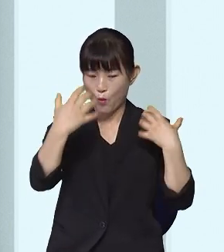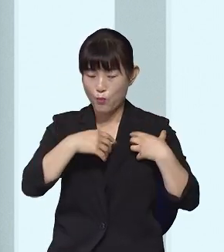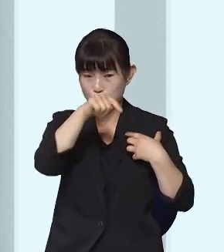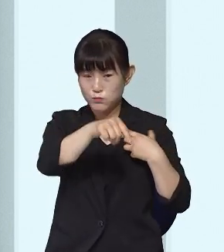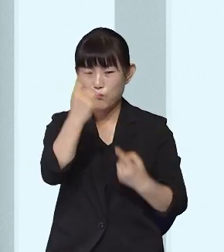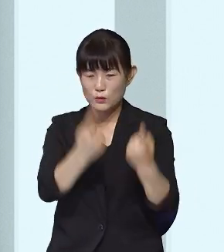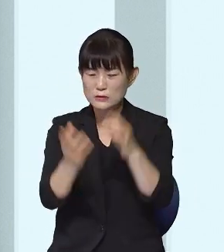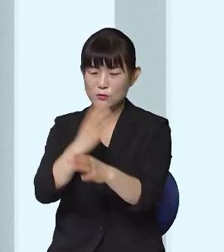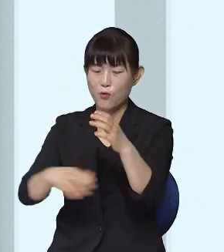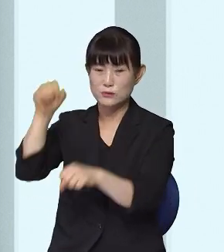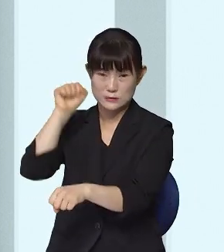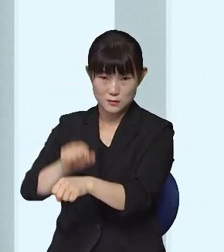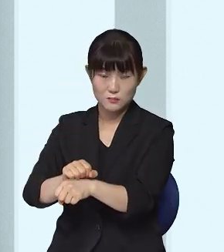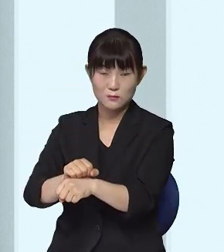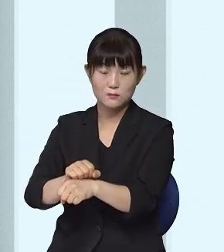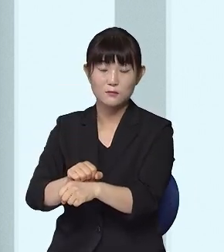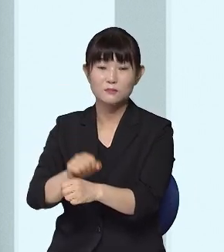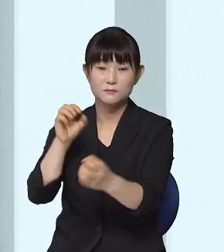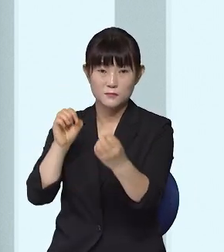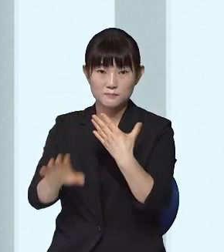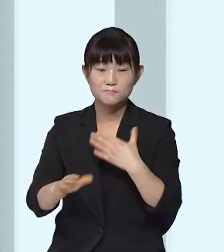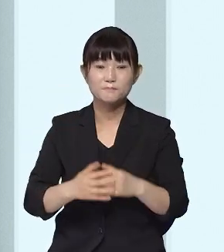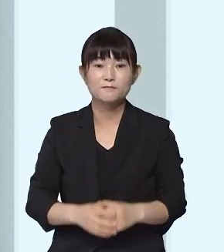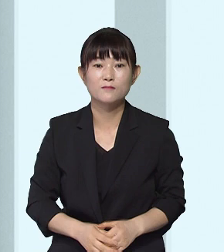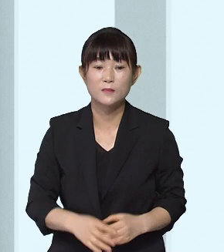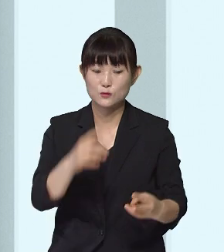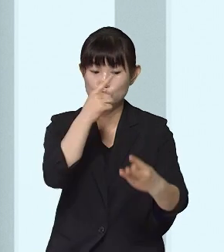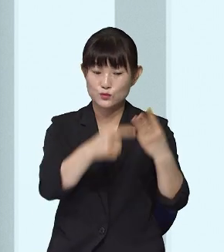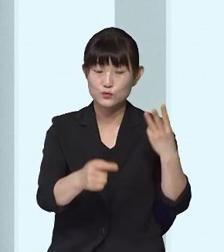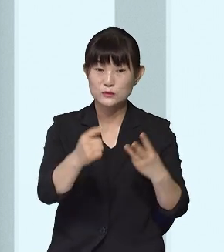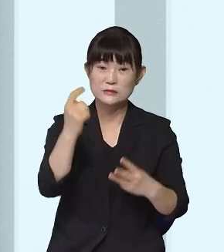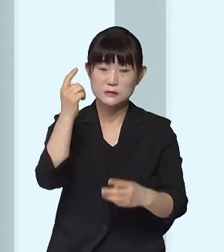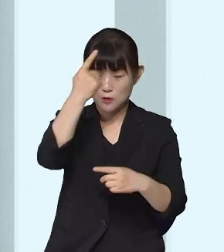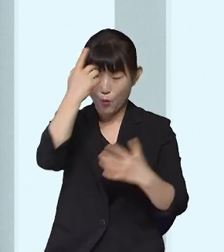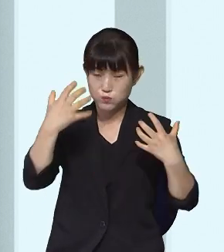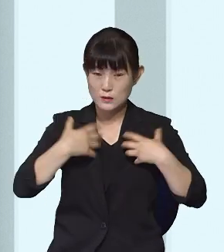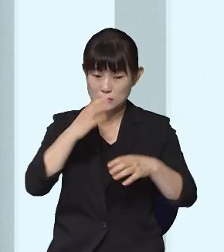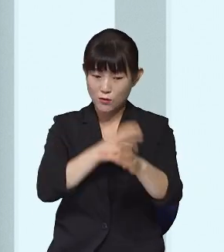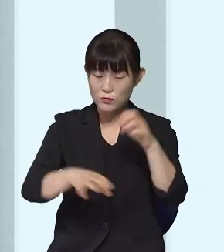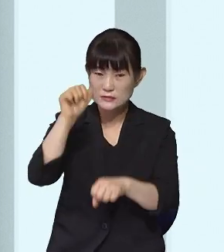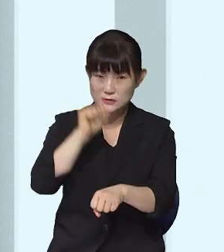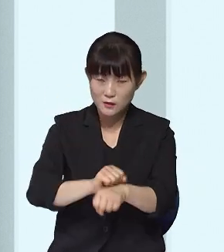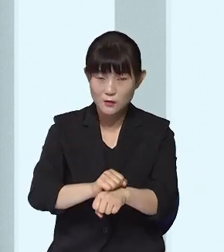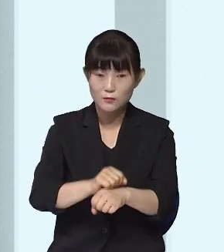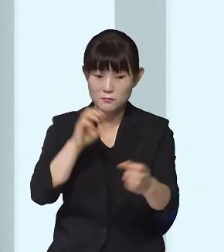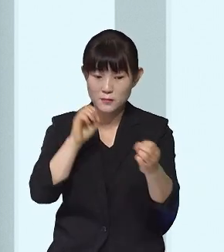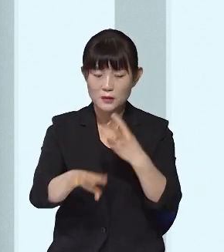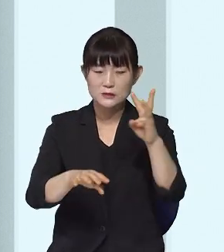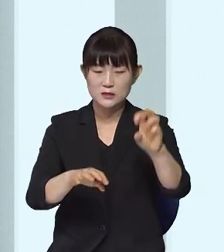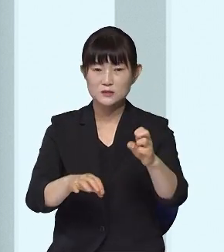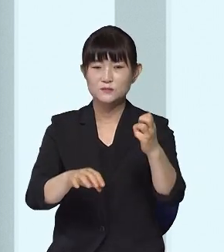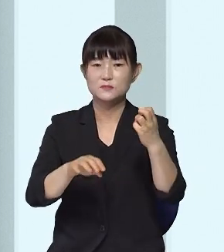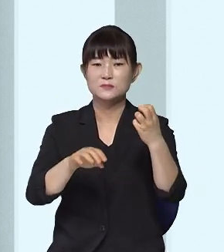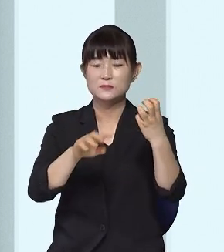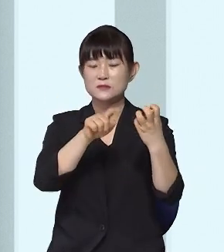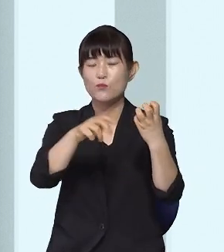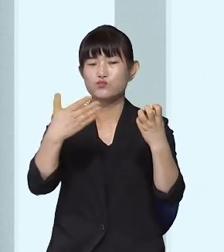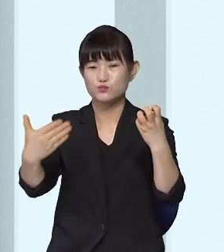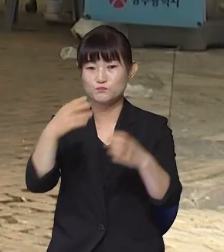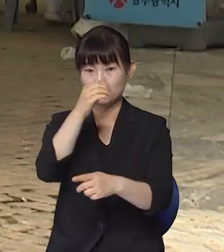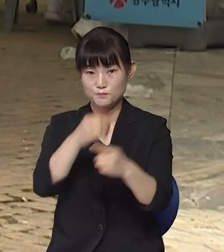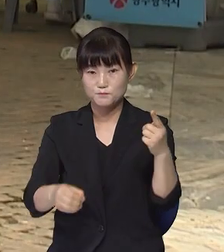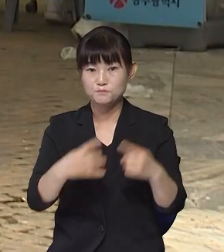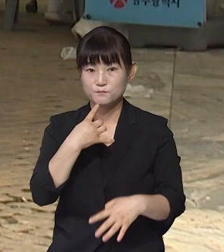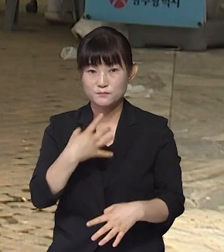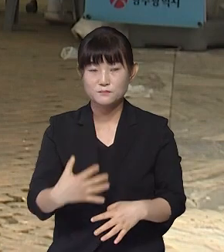대응을 더 잘했다고 답했습니다 윤석열 정부가 더 잘하고 있다 는 응답은 30.9% 에 그쳤습니다